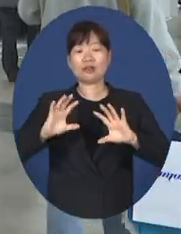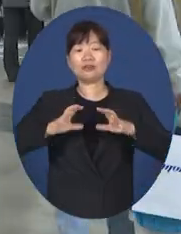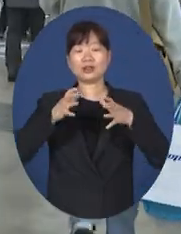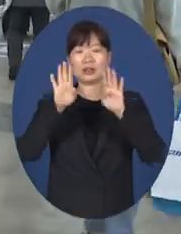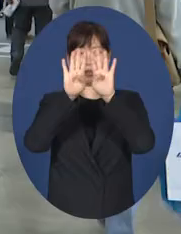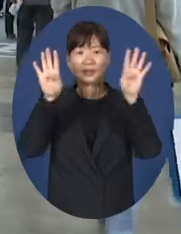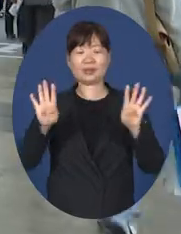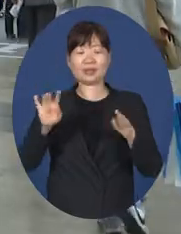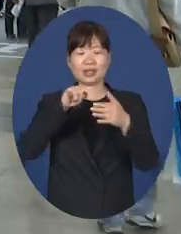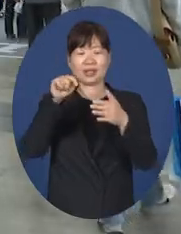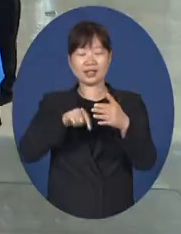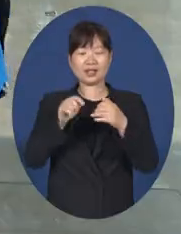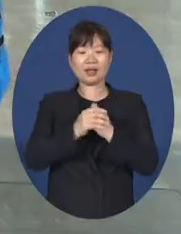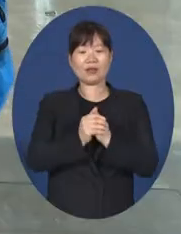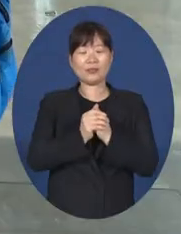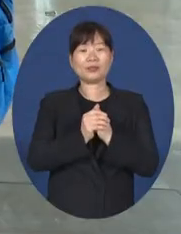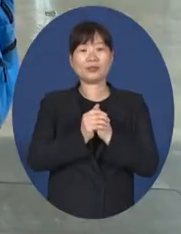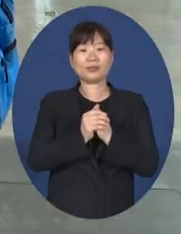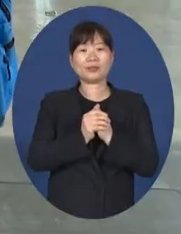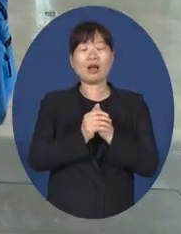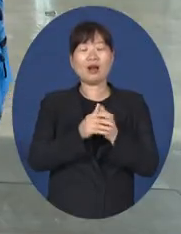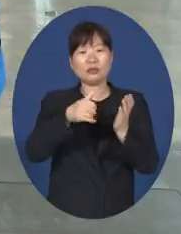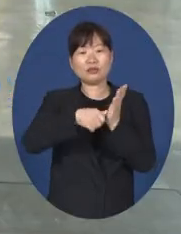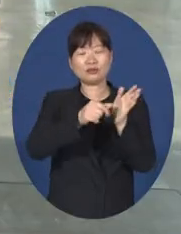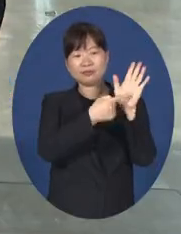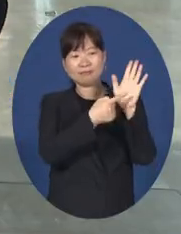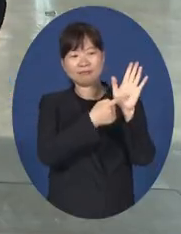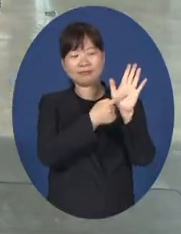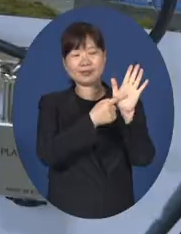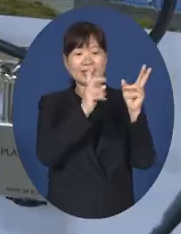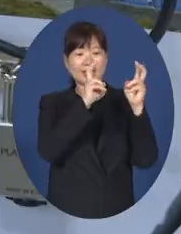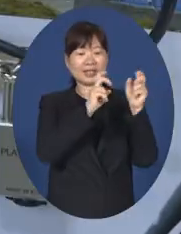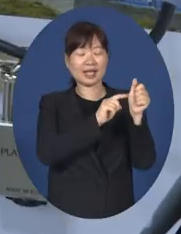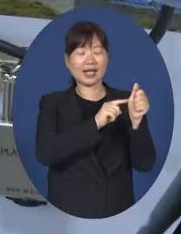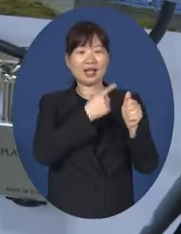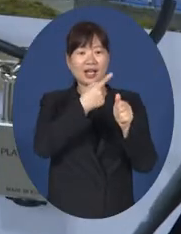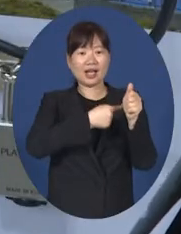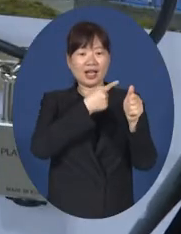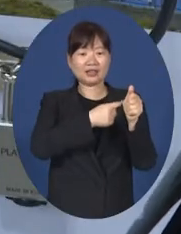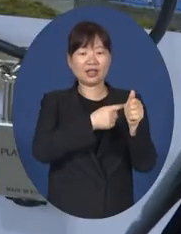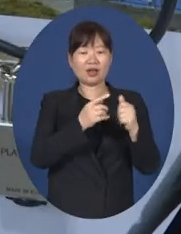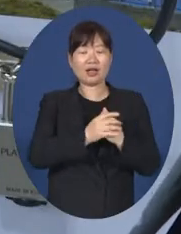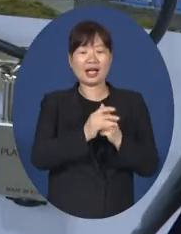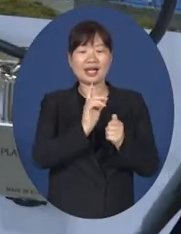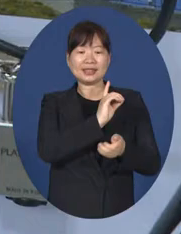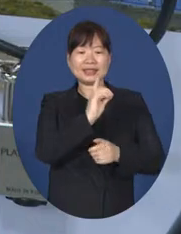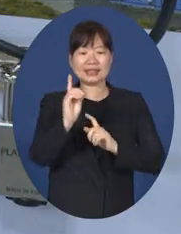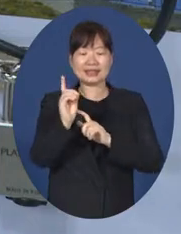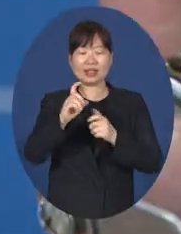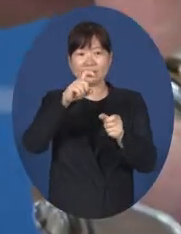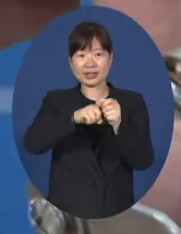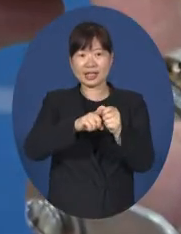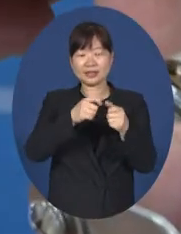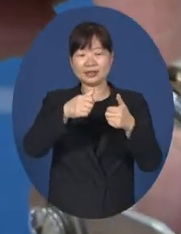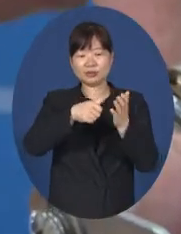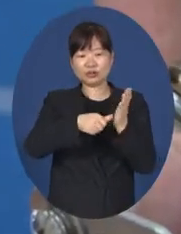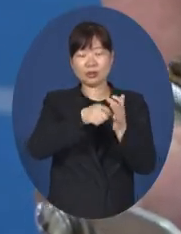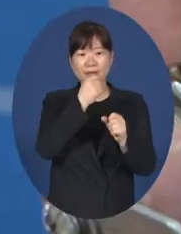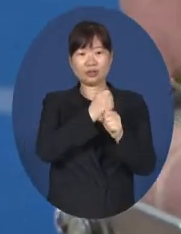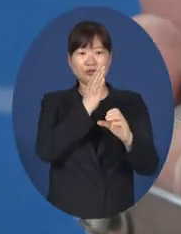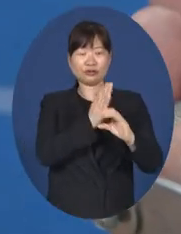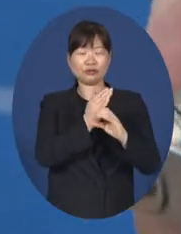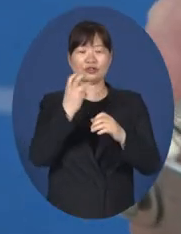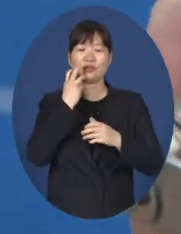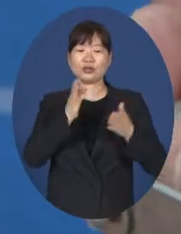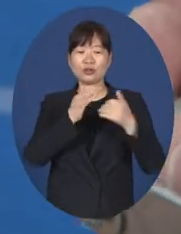국제 박람회에서 바이어들에게 제품 세일즈를 하고 있는 이 회사. 친환경 디지털 잠금 장치를 개발하는 곳입니다.